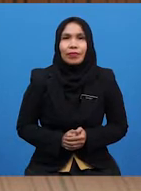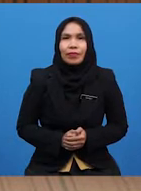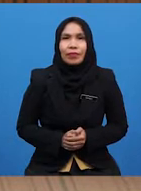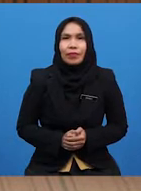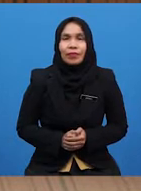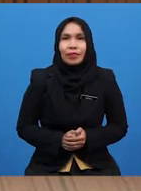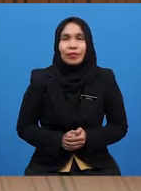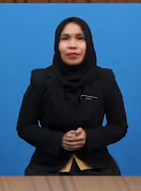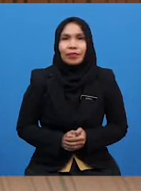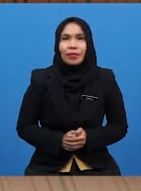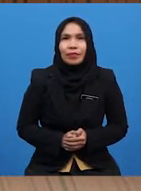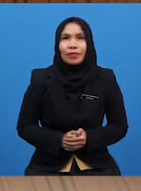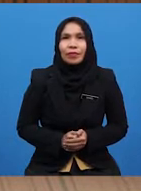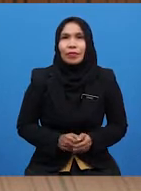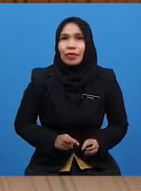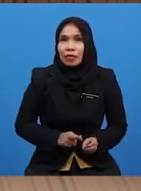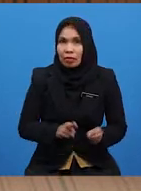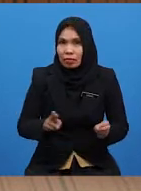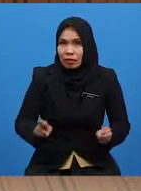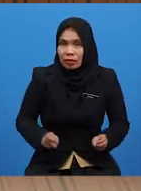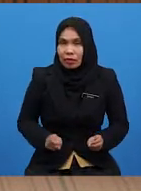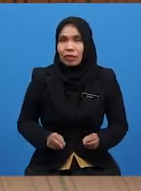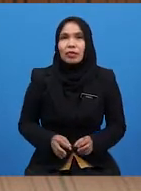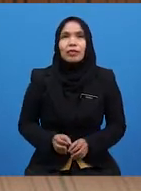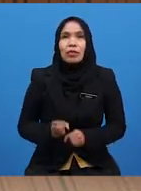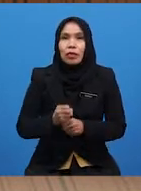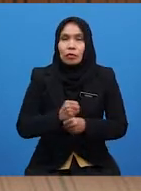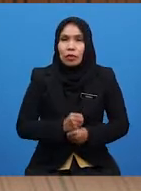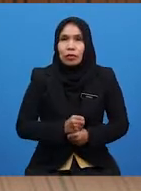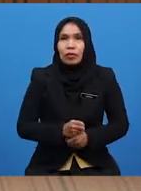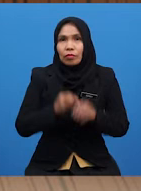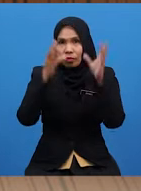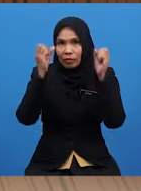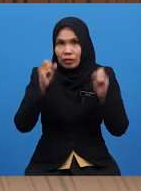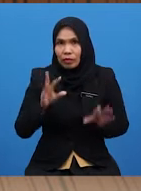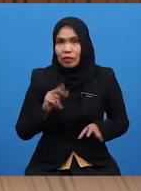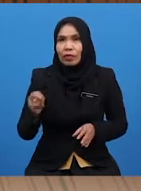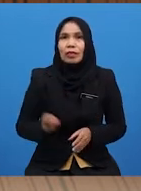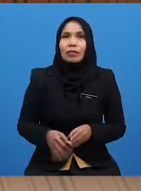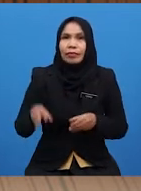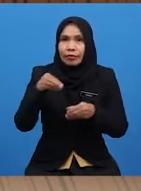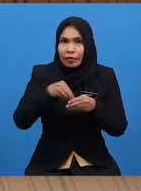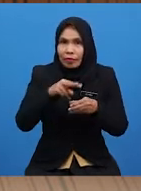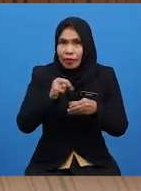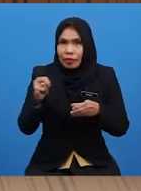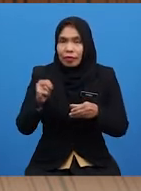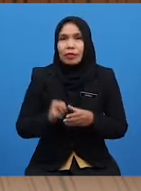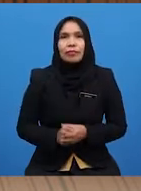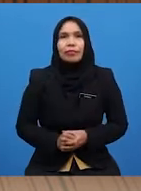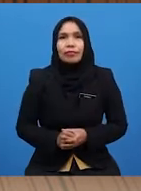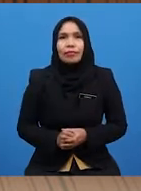rekabentuk hiasan dalaman dapat kita definisikan sebagai satu cara penyelesaian